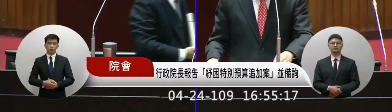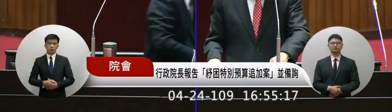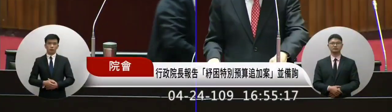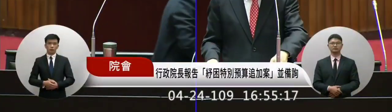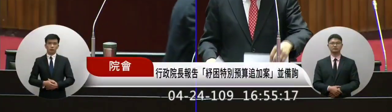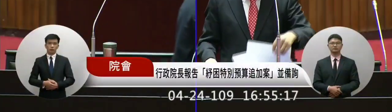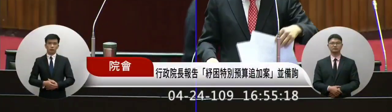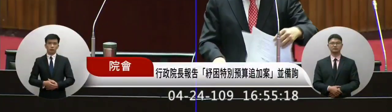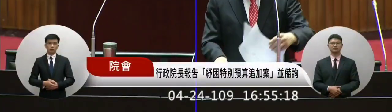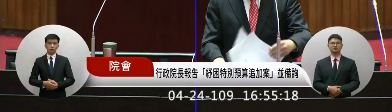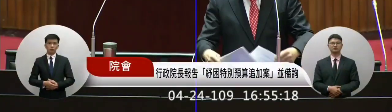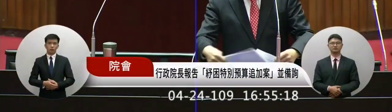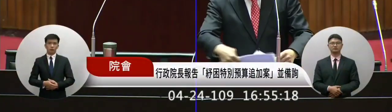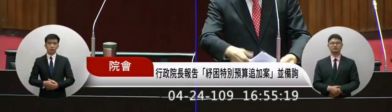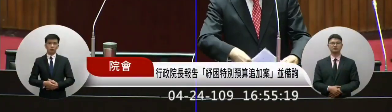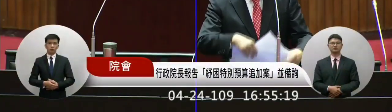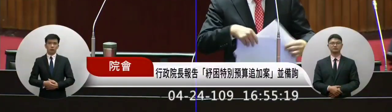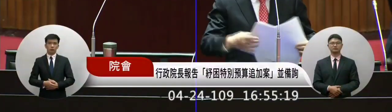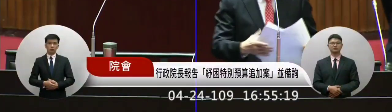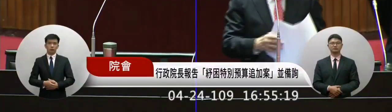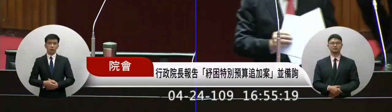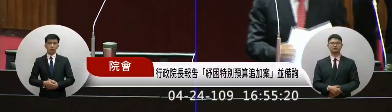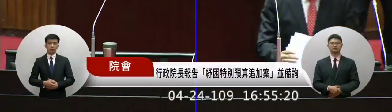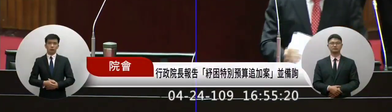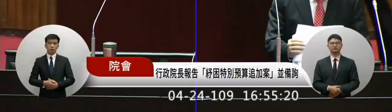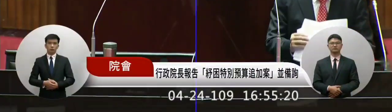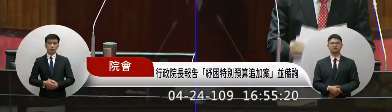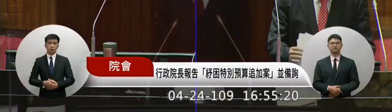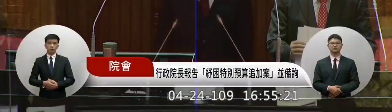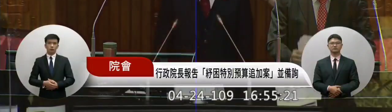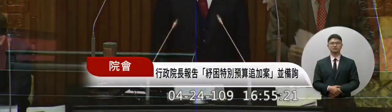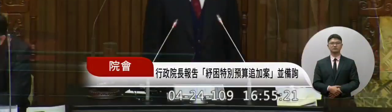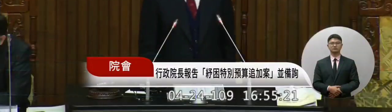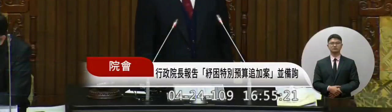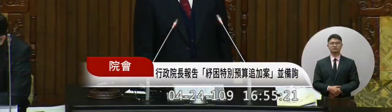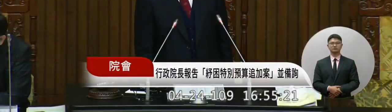你能不能上班？我们4到3万，现在还有20万。